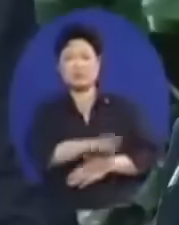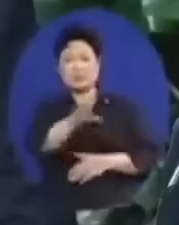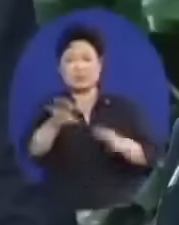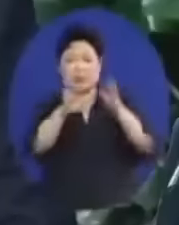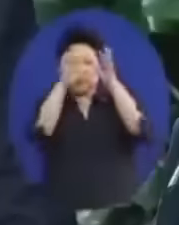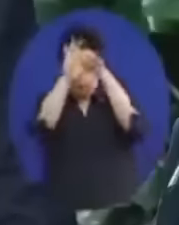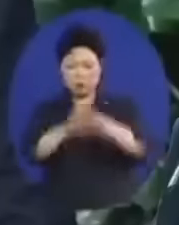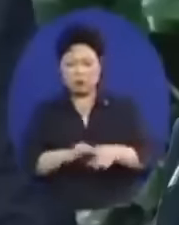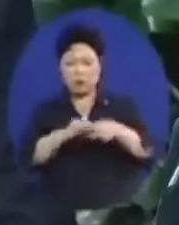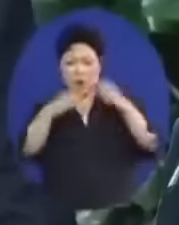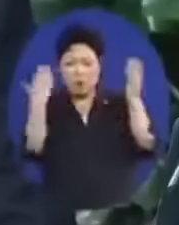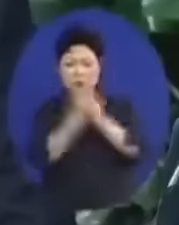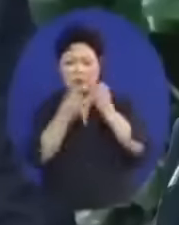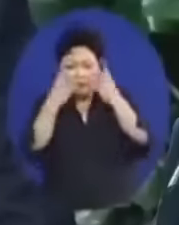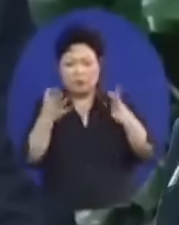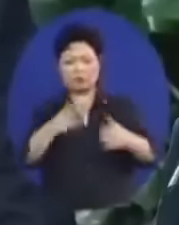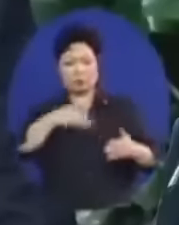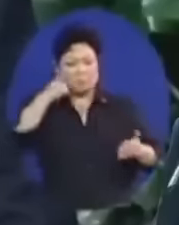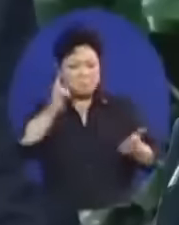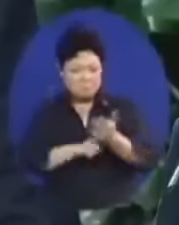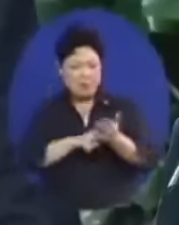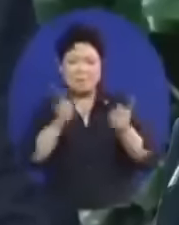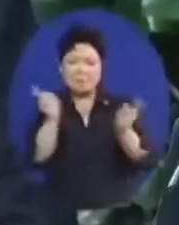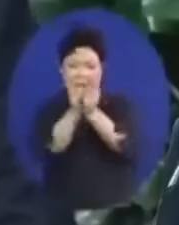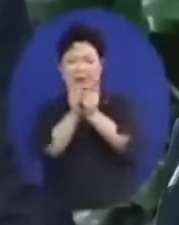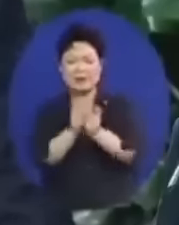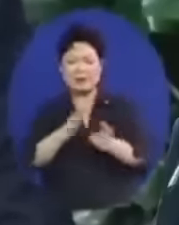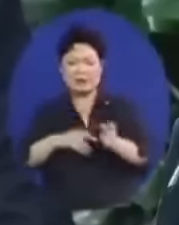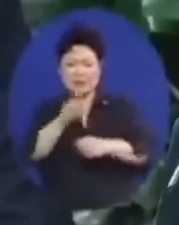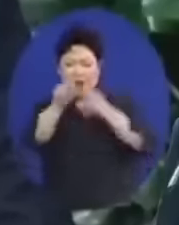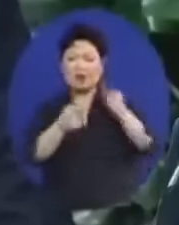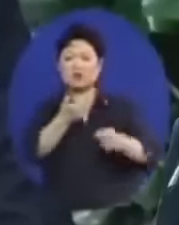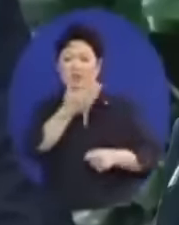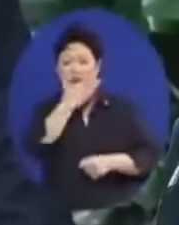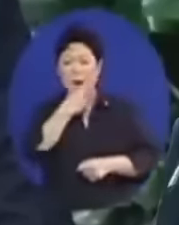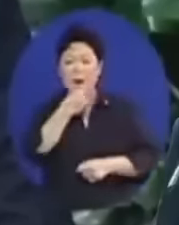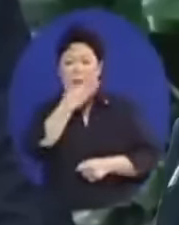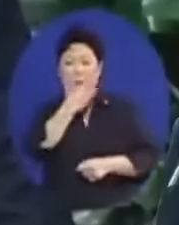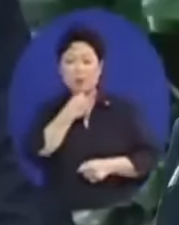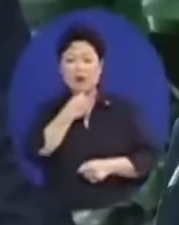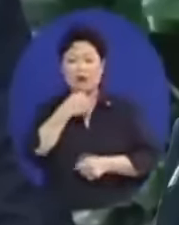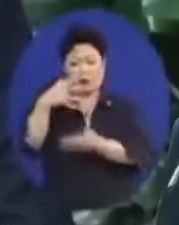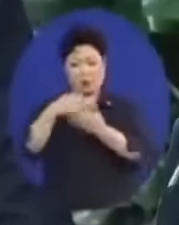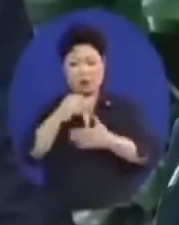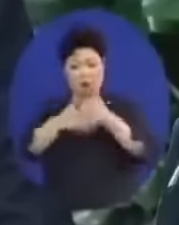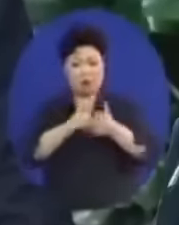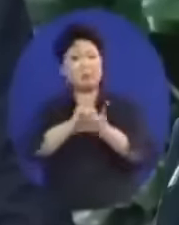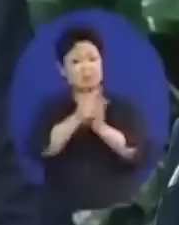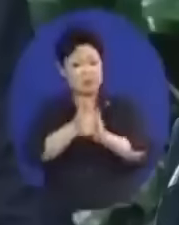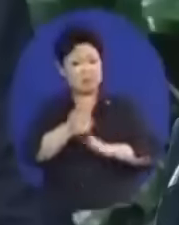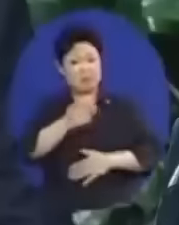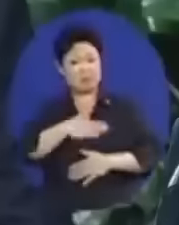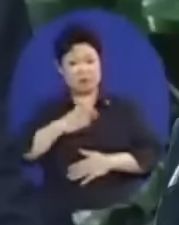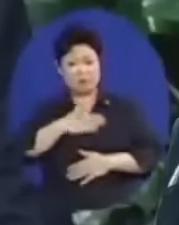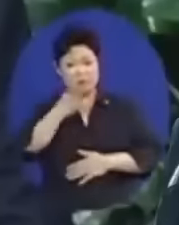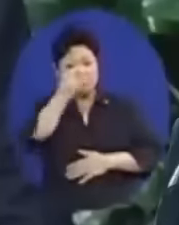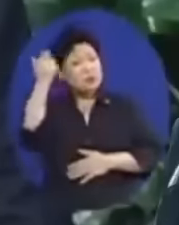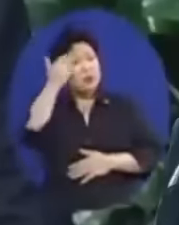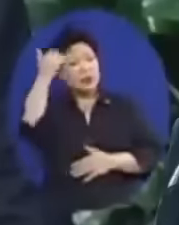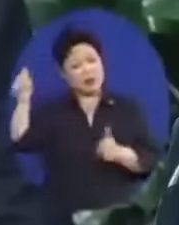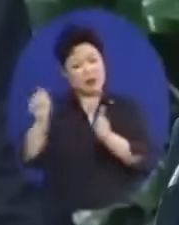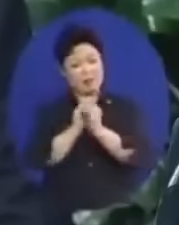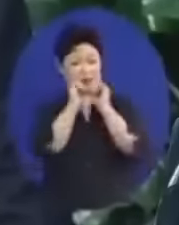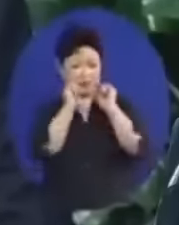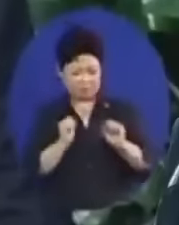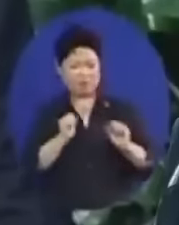발견하게 된 것입니다. 이제 나는 누구냐? 나는 영생 복락을 얻은 하나님의 자녀가 되었다. 나는 누구냐? 성령이 같이 계신